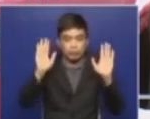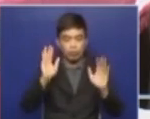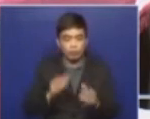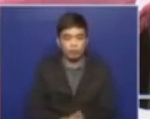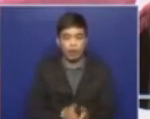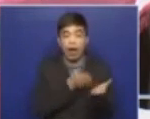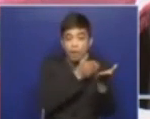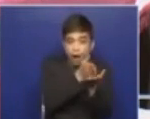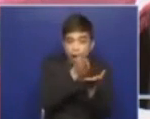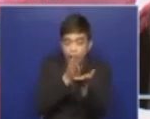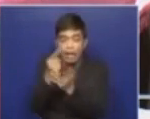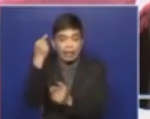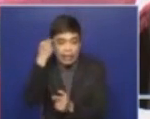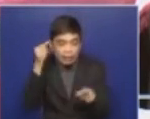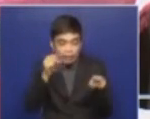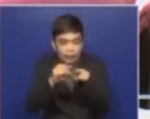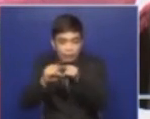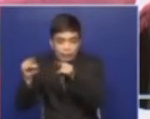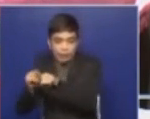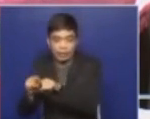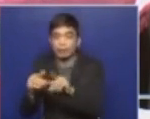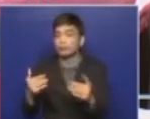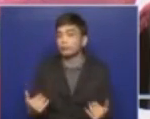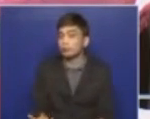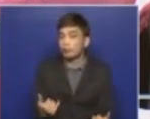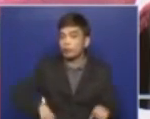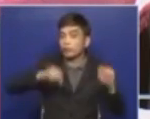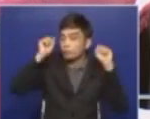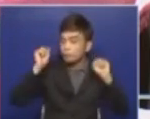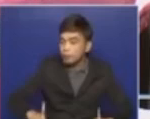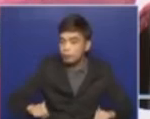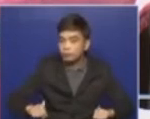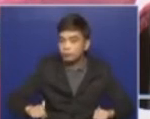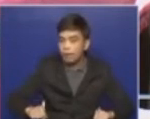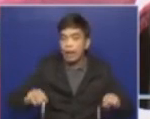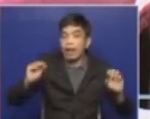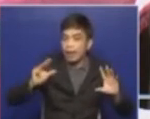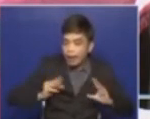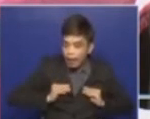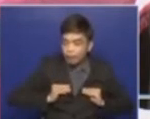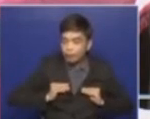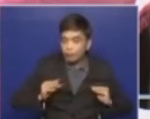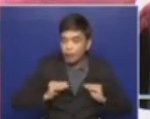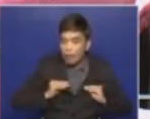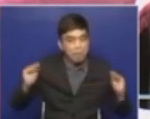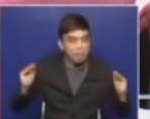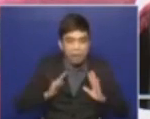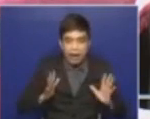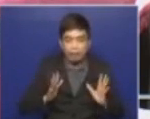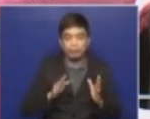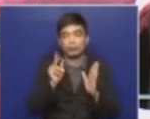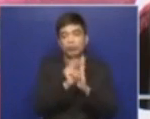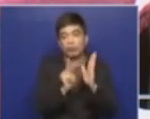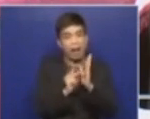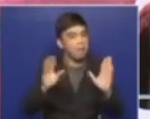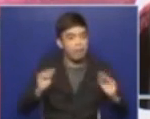างเดียวกันเช่นนี้ถ้าวันนี้ค่ะมีการลงมติรับร่างแก้ไขรัฐธรรมนูญไม่ผ่านก็แสดงว่าสิ่งที่